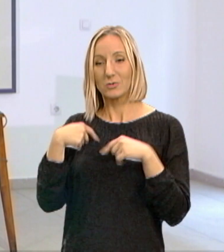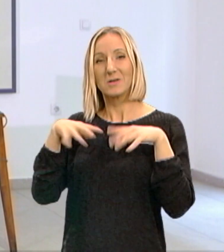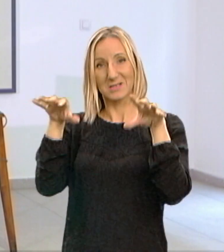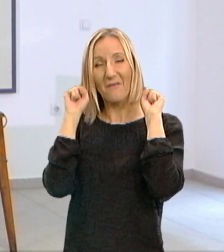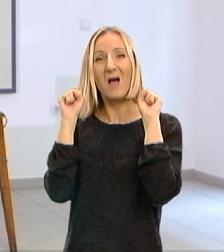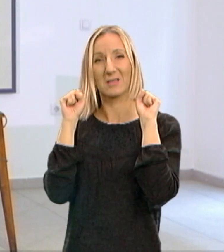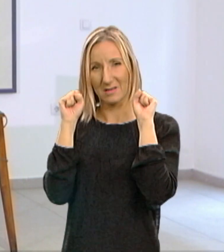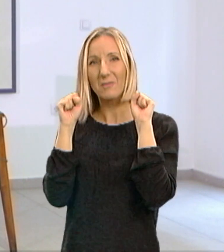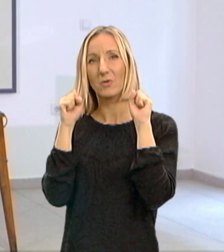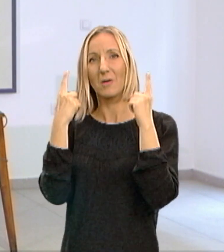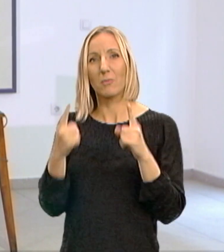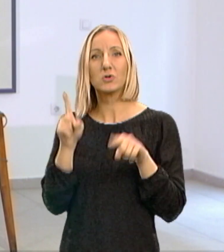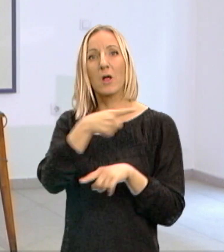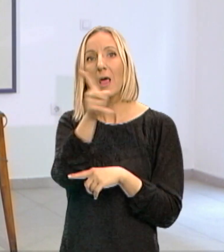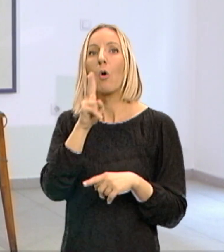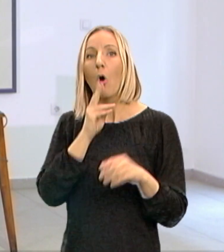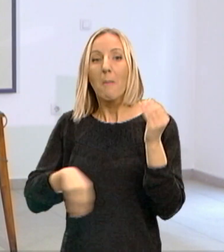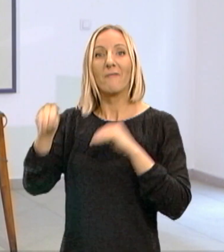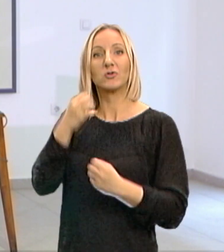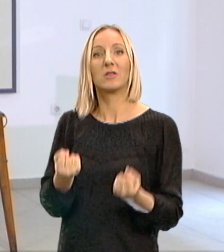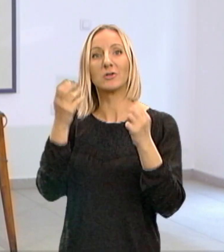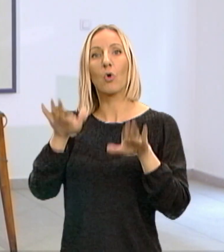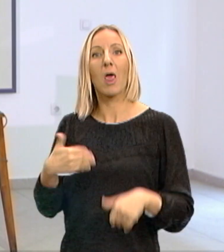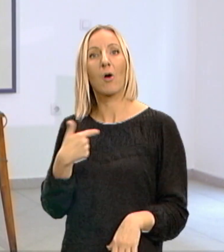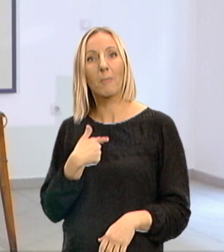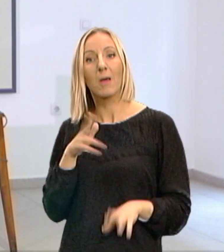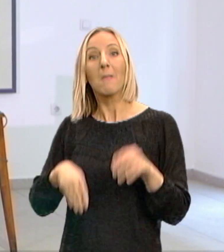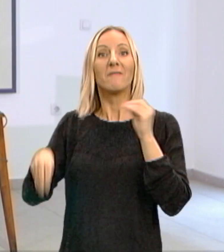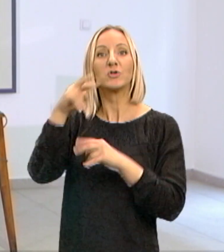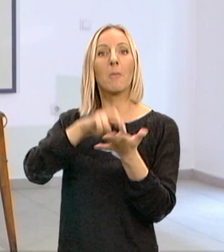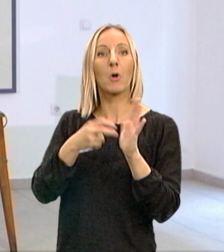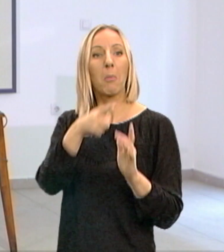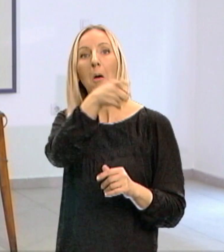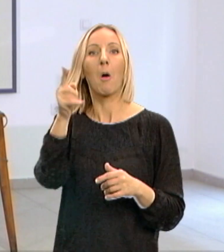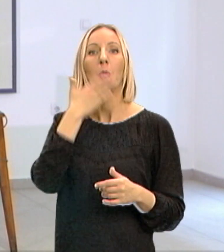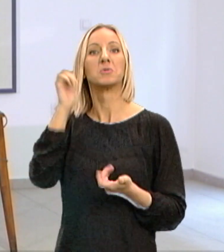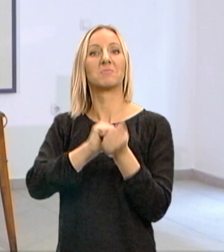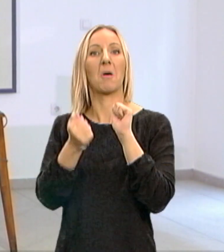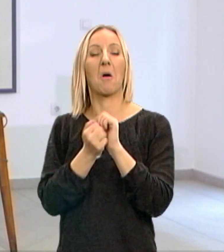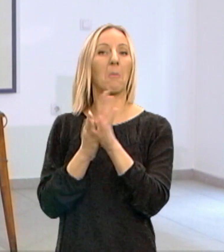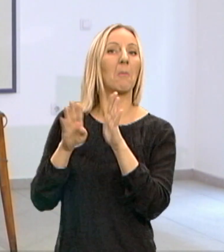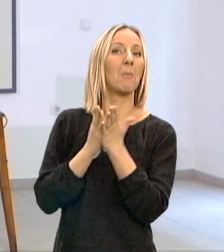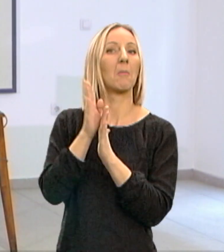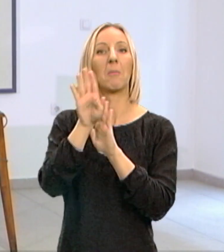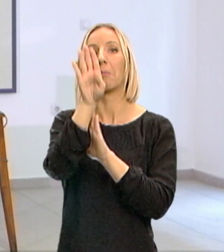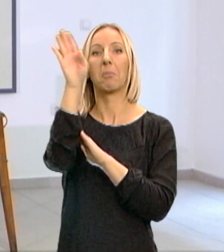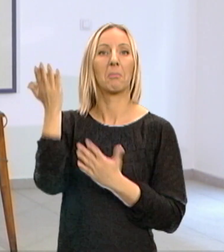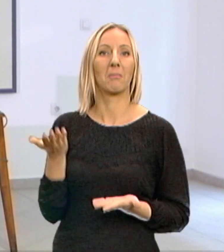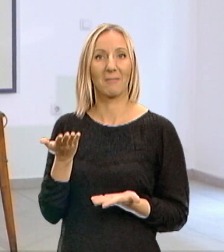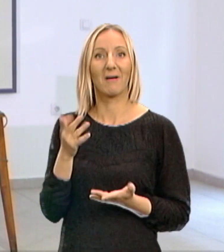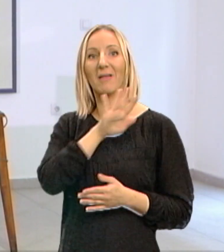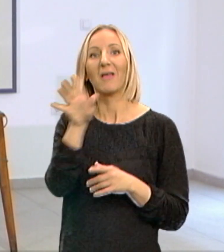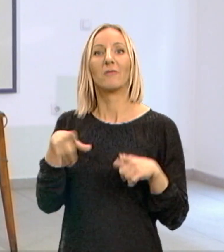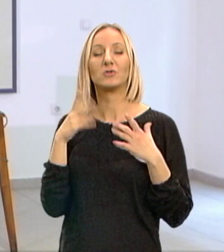da postoji neko kome je teže od vas, koji ima veće probleme, a da se on s tim izbori i napravi da njegov život bude kvalitetniji